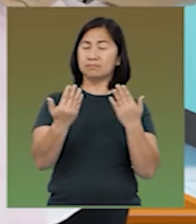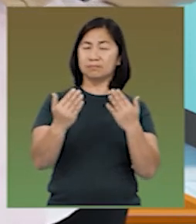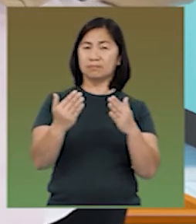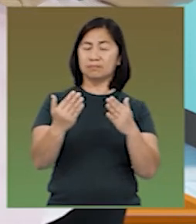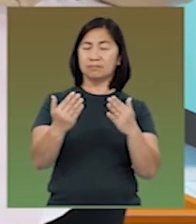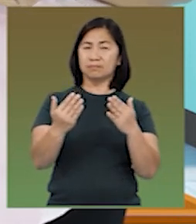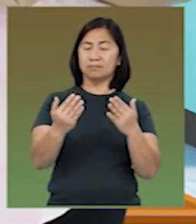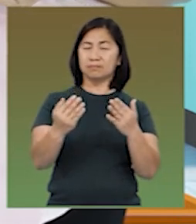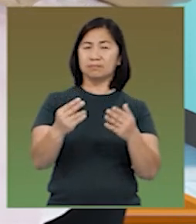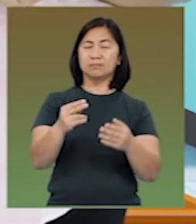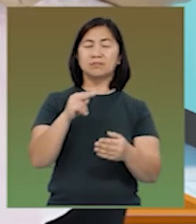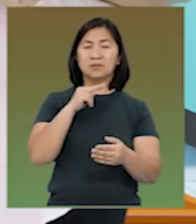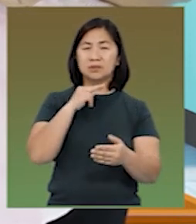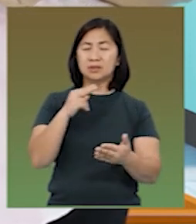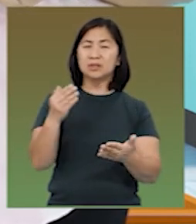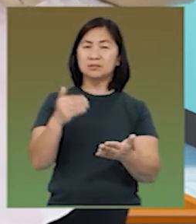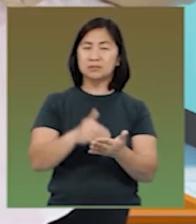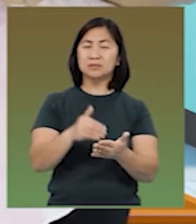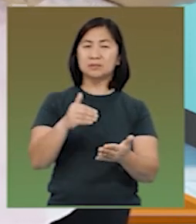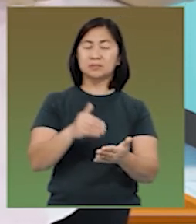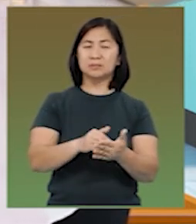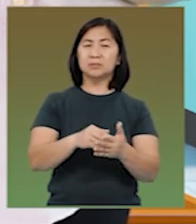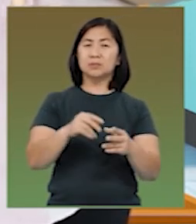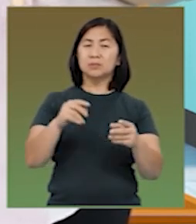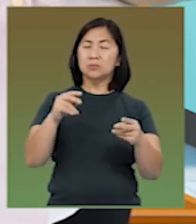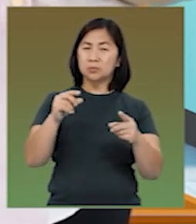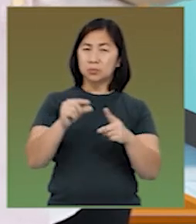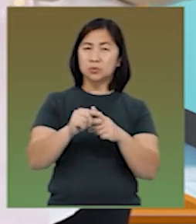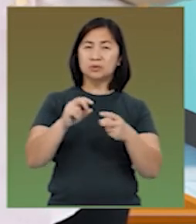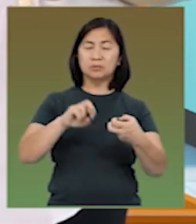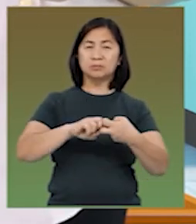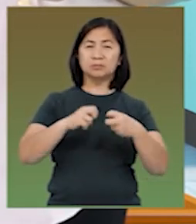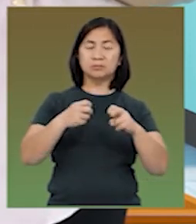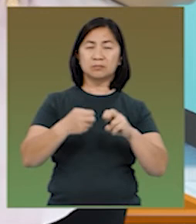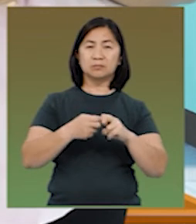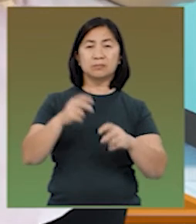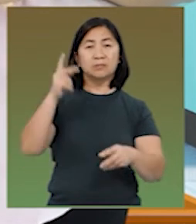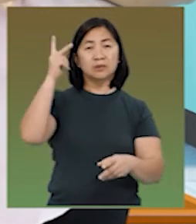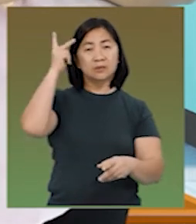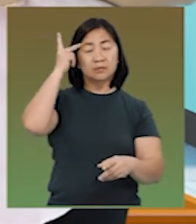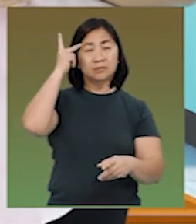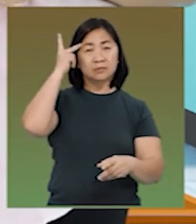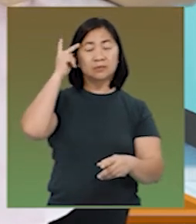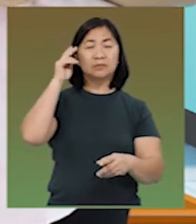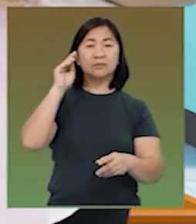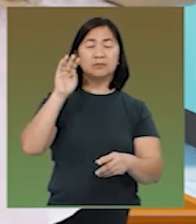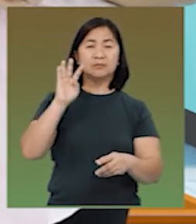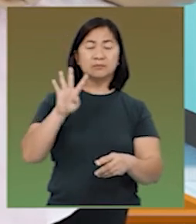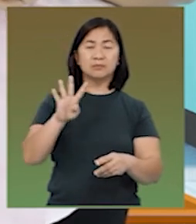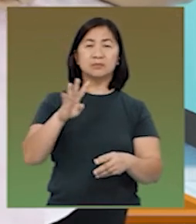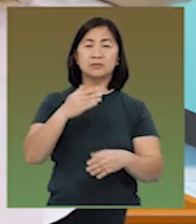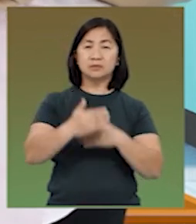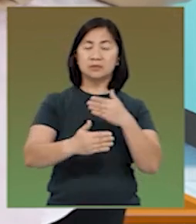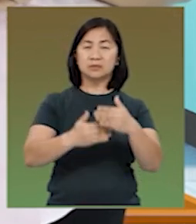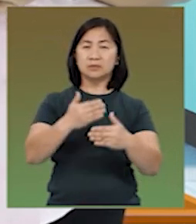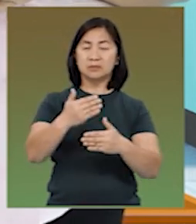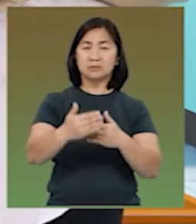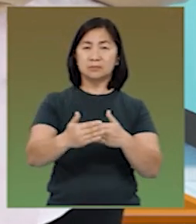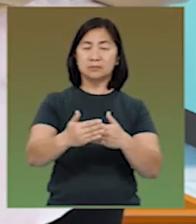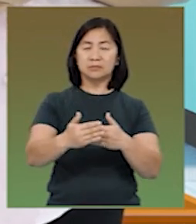compared to non-routine word problem. Kaya, gamit ang Polya's 4-step